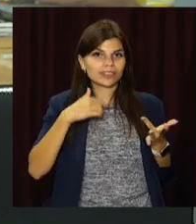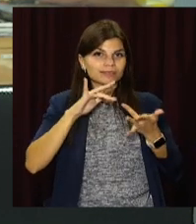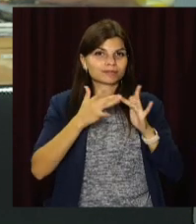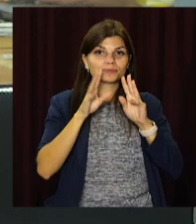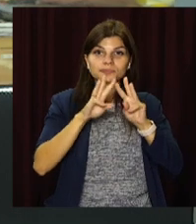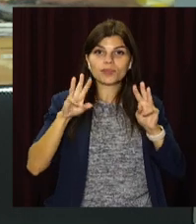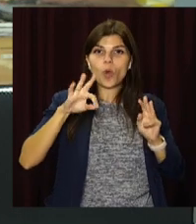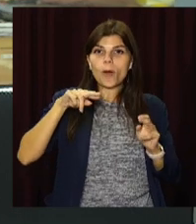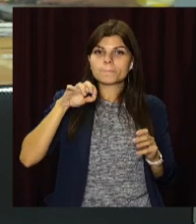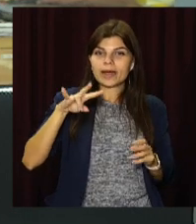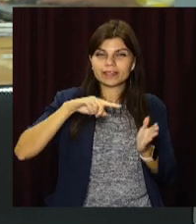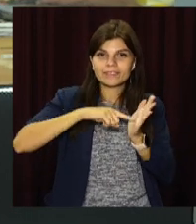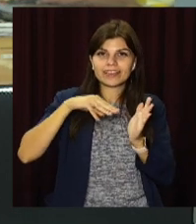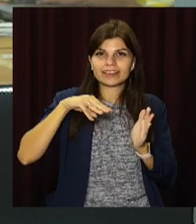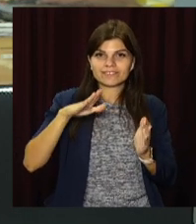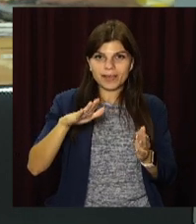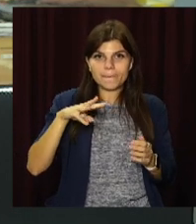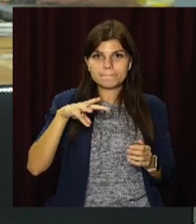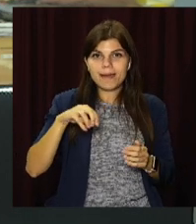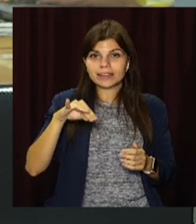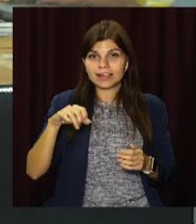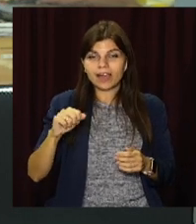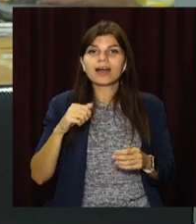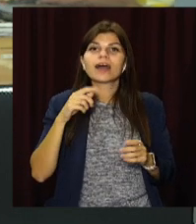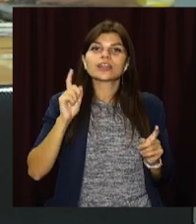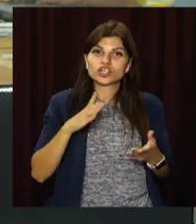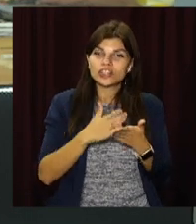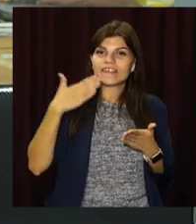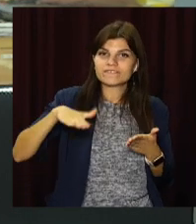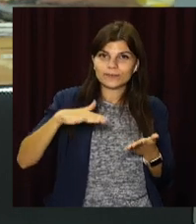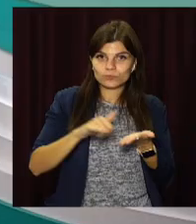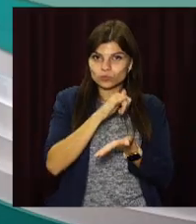нашому сайті opentv.media. Сюжети переглядайте